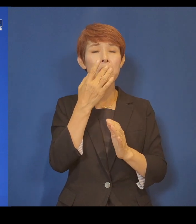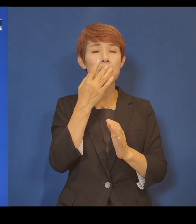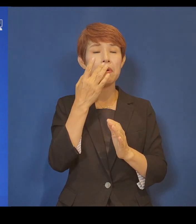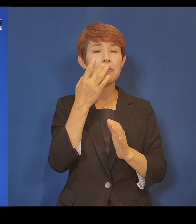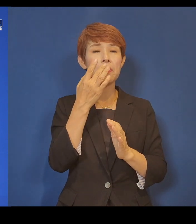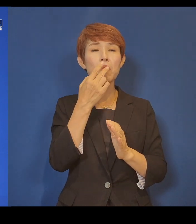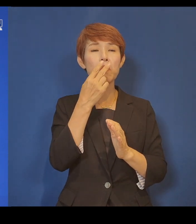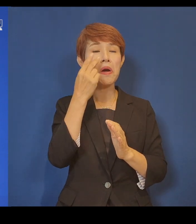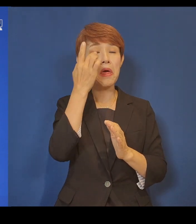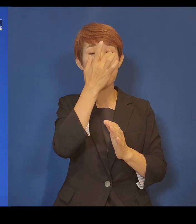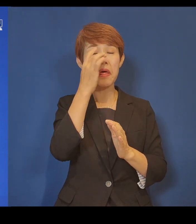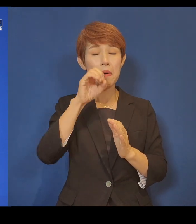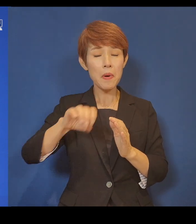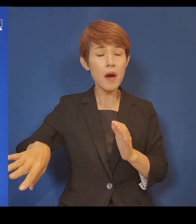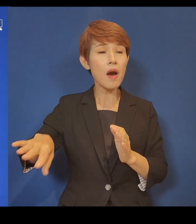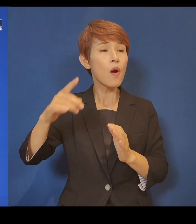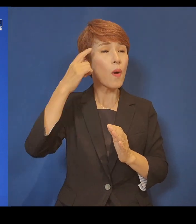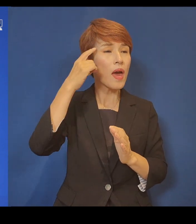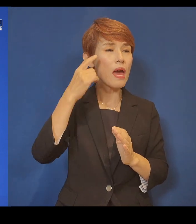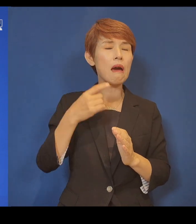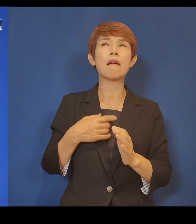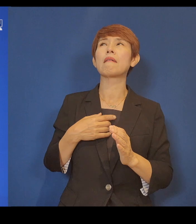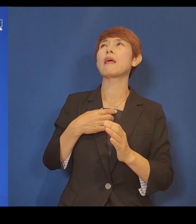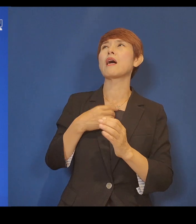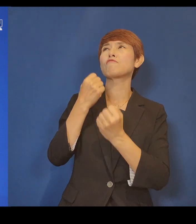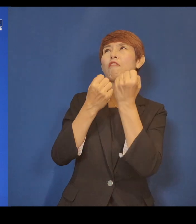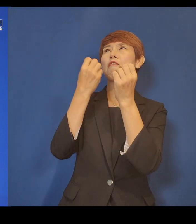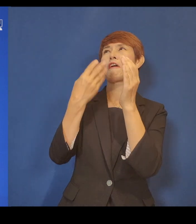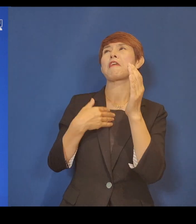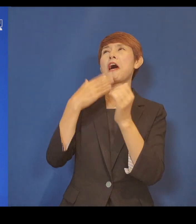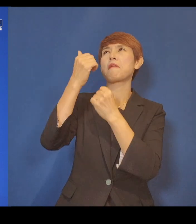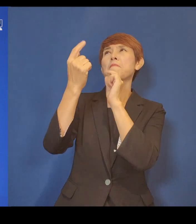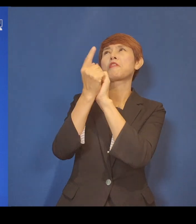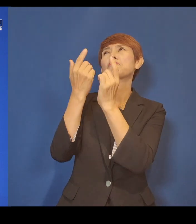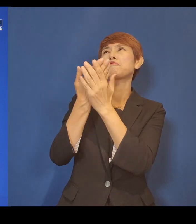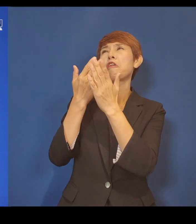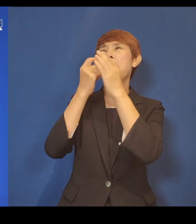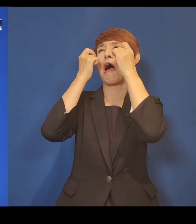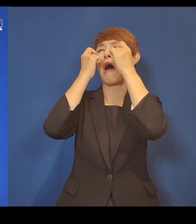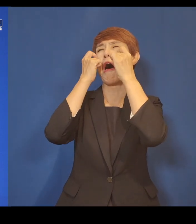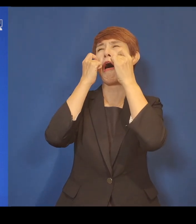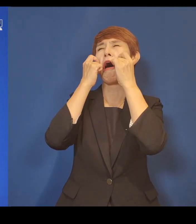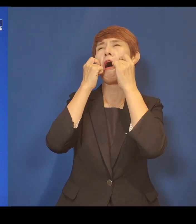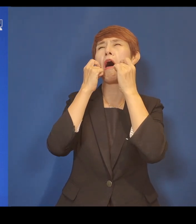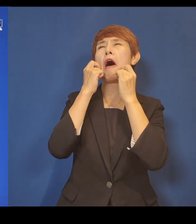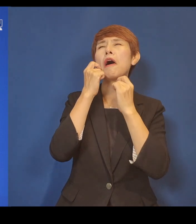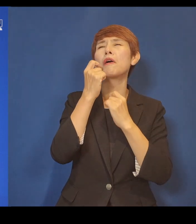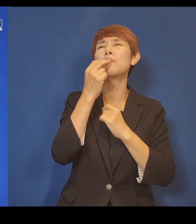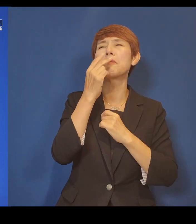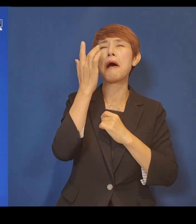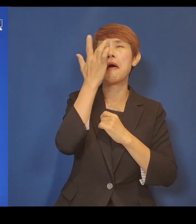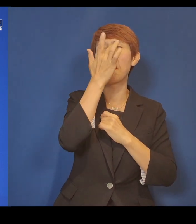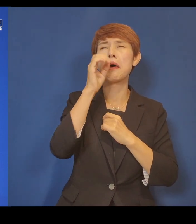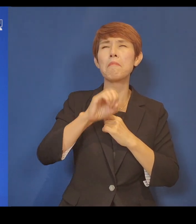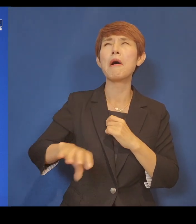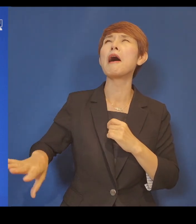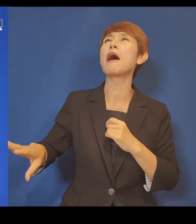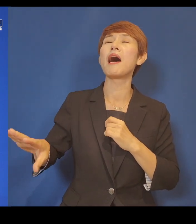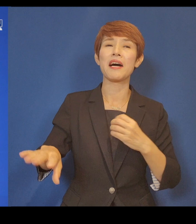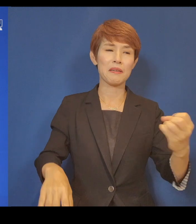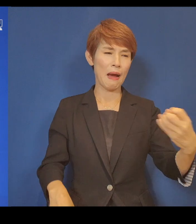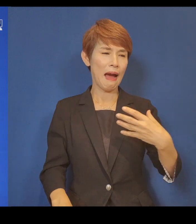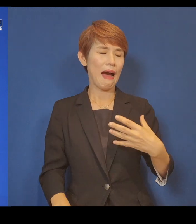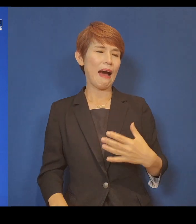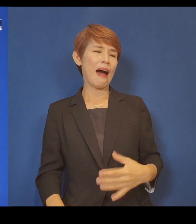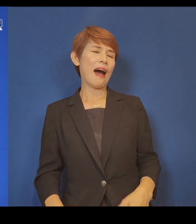수련회 때 자기 만나달라고 기도하다 눈물이 나서 렌즈가 빠져버렸대요. 얼마나 감사하든지, 얼마나 두렵고